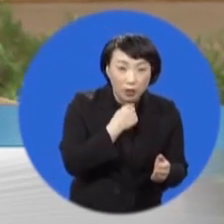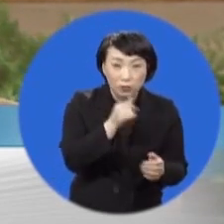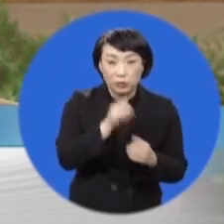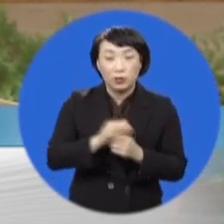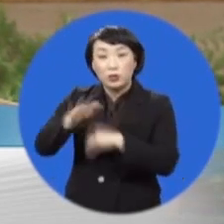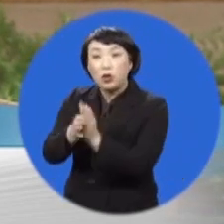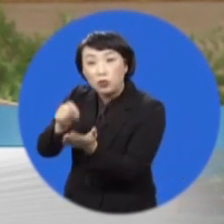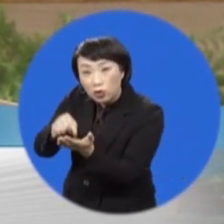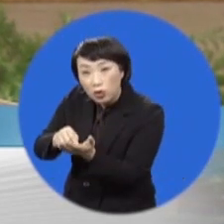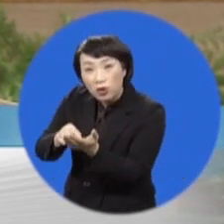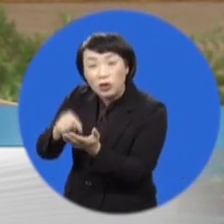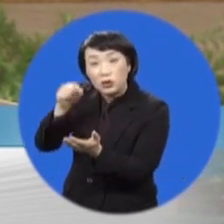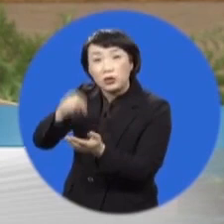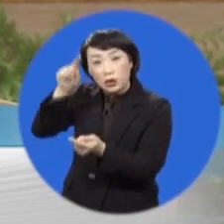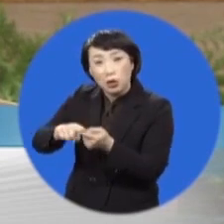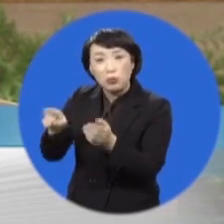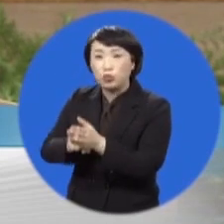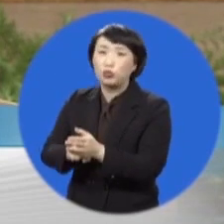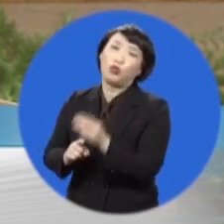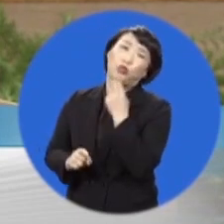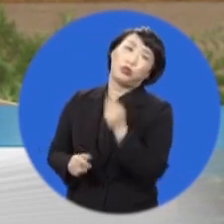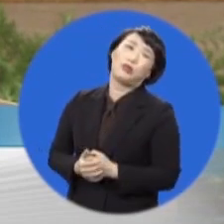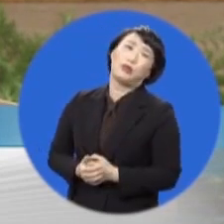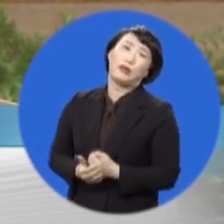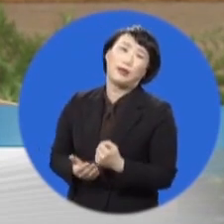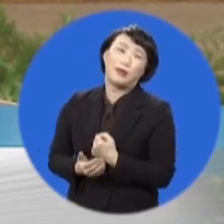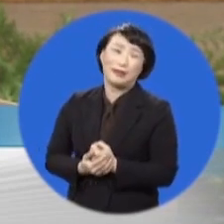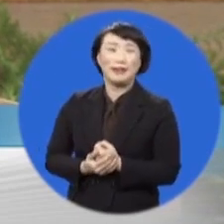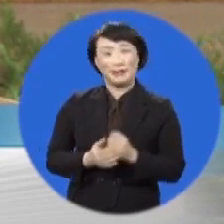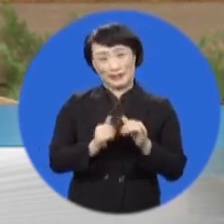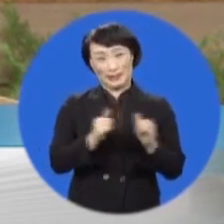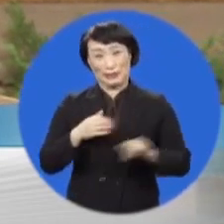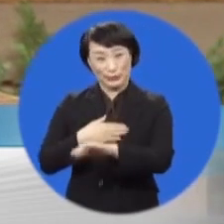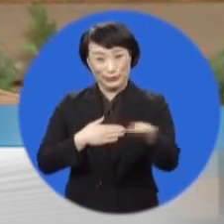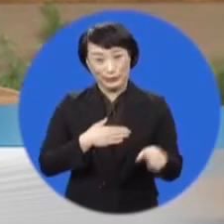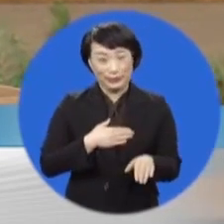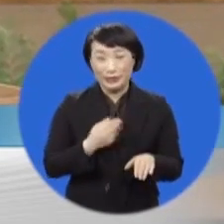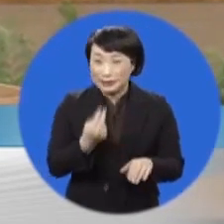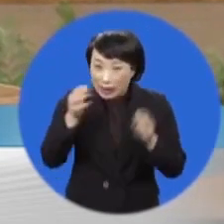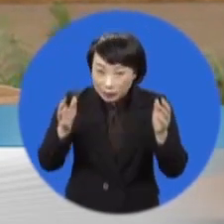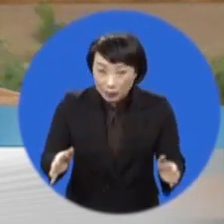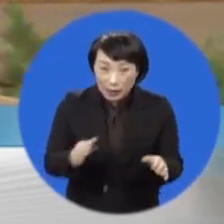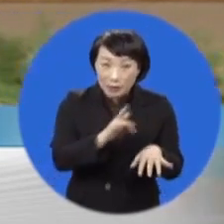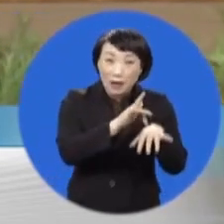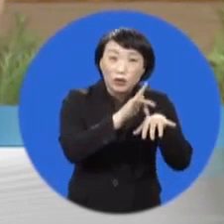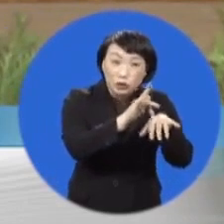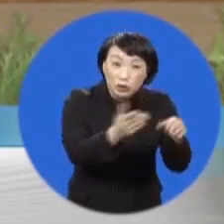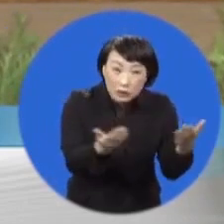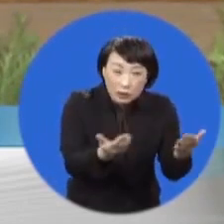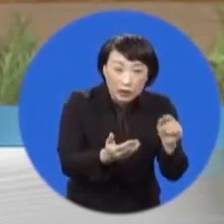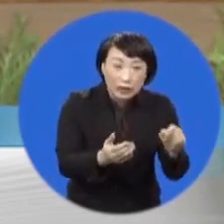성경이 말한 대로 미드 요것들 지랄 우리 인간은 이 땅에서 마귀 사단 b